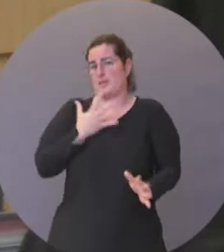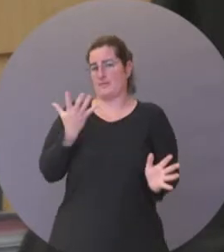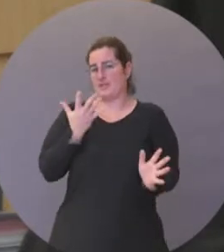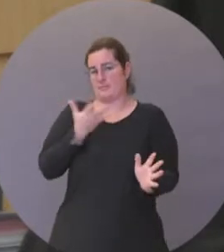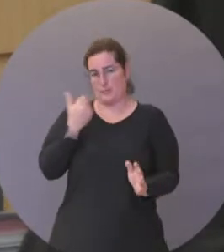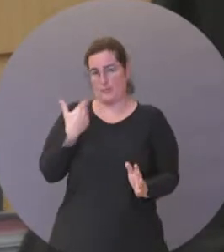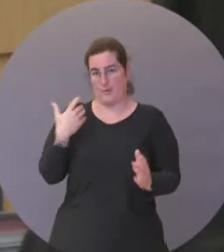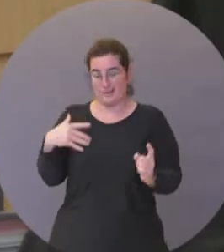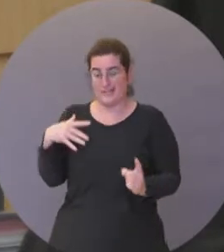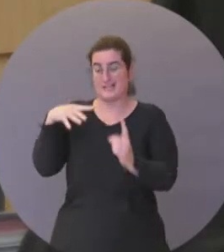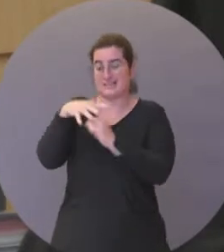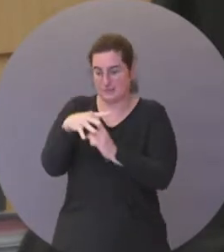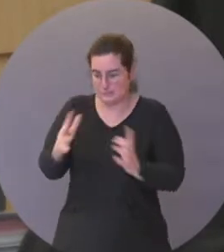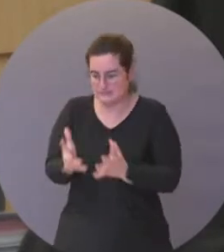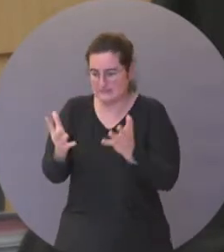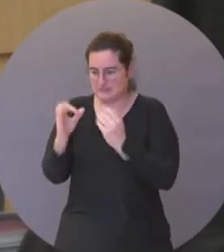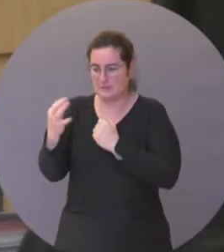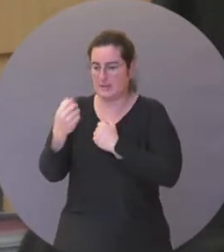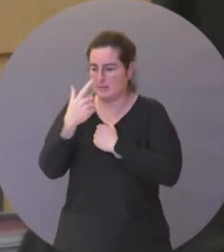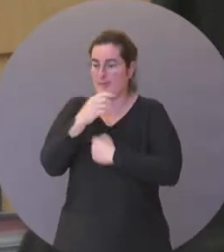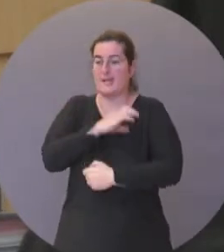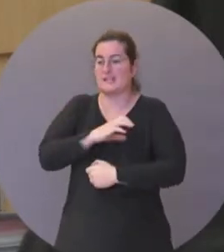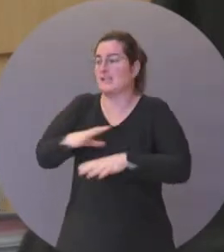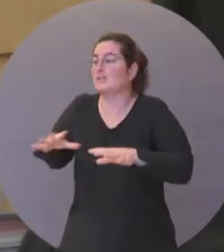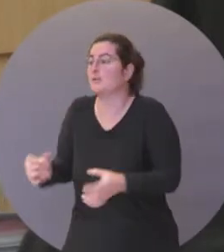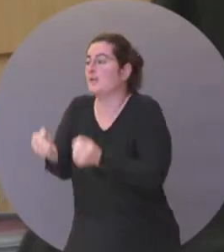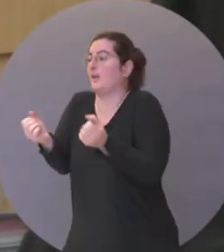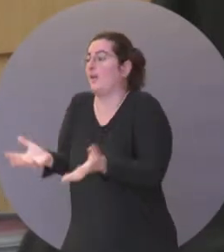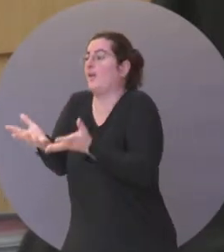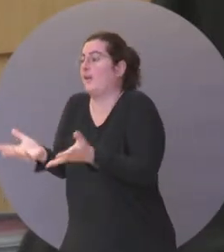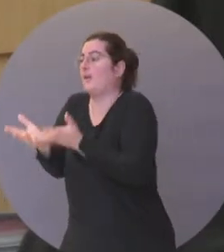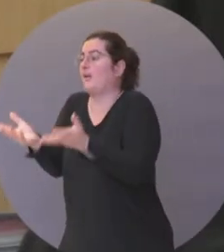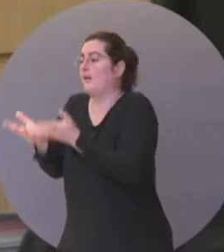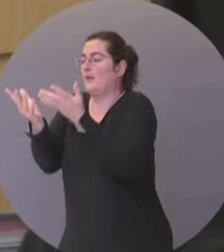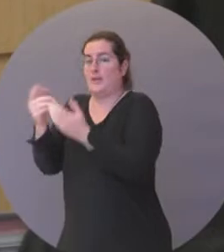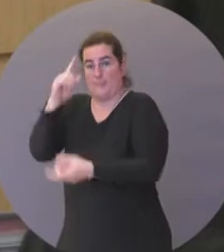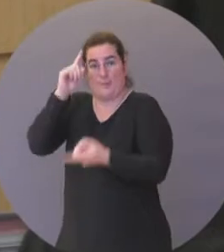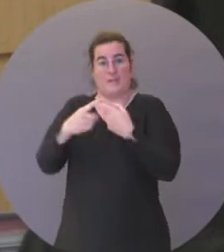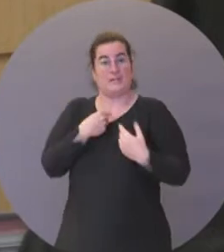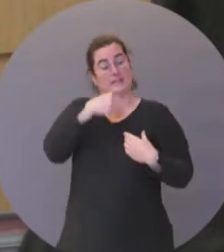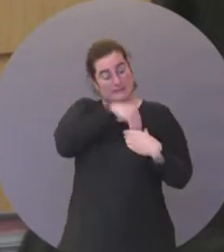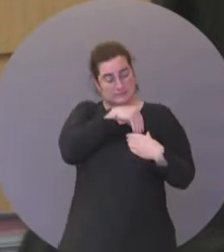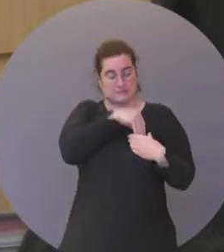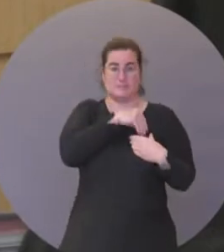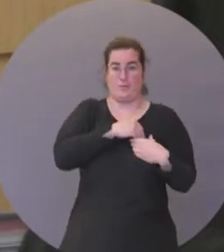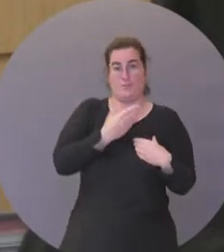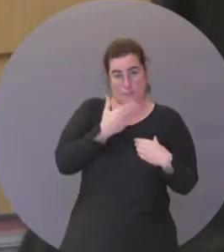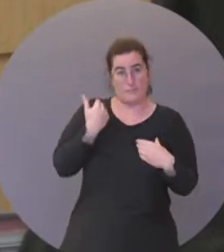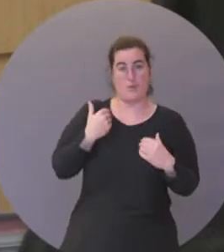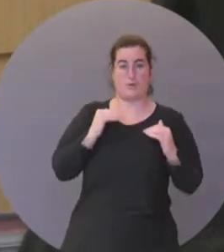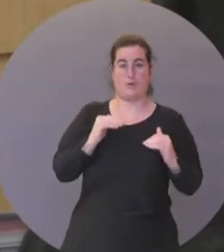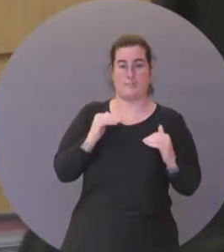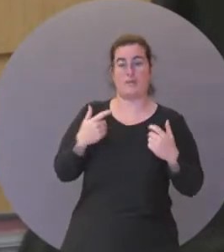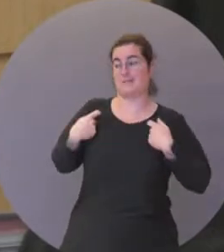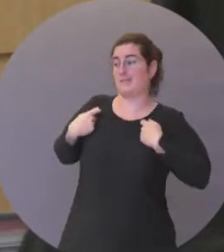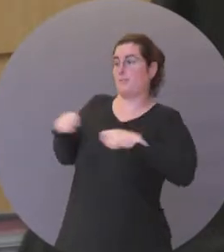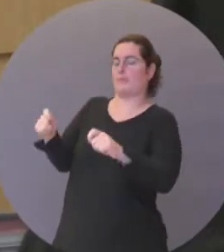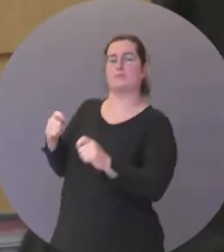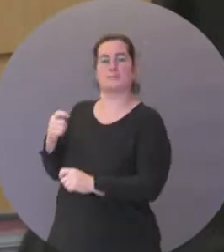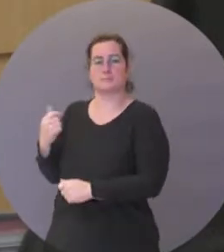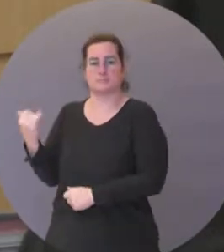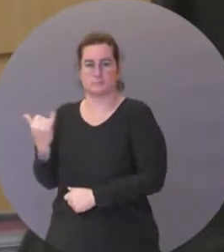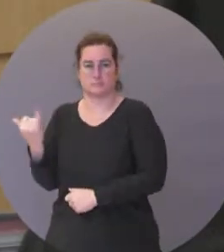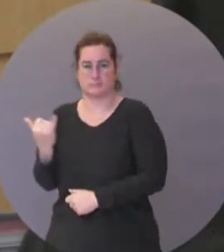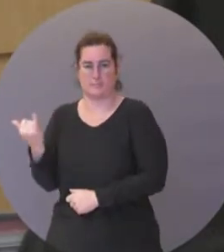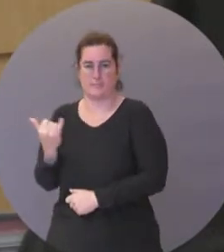sur la survie le porte-monnaie du département s'emportera mieux et son action on sera bien